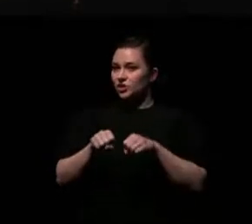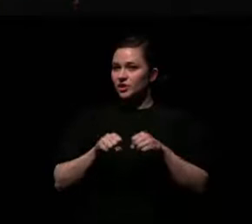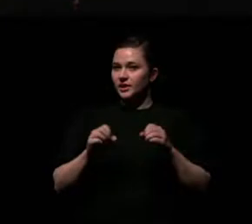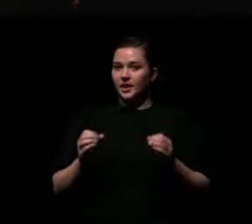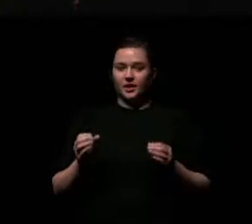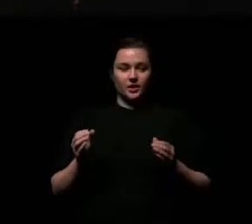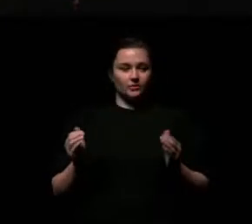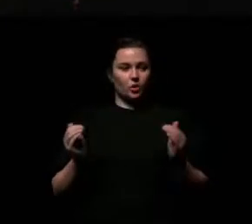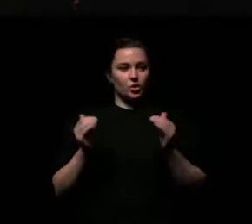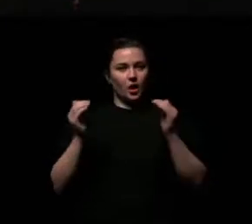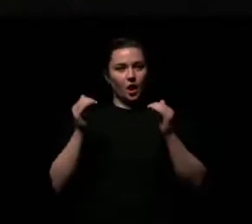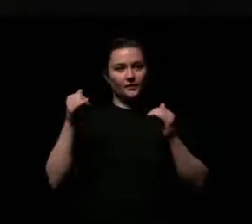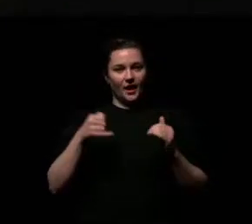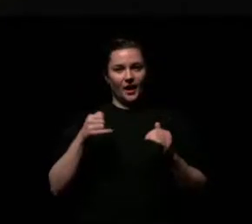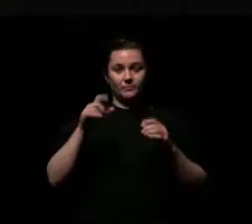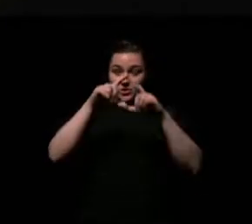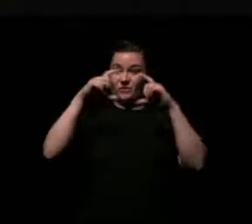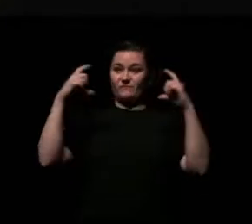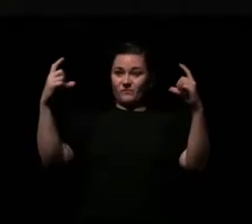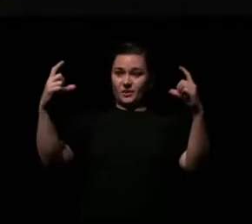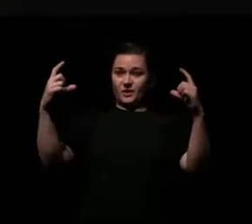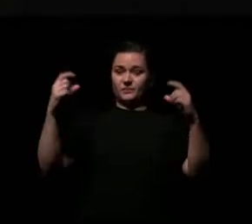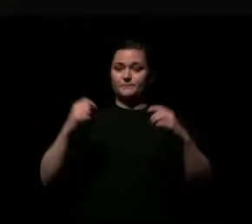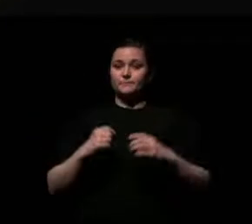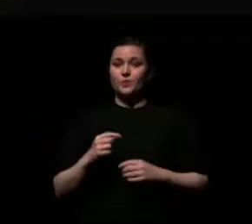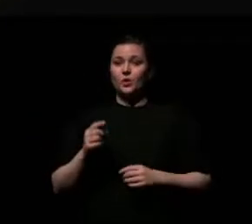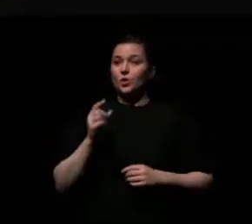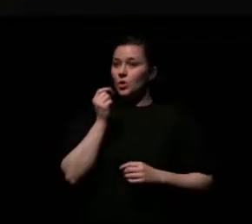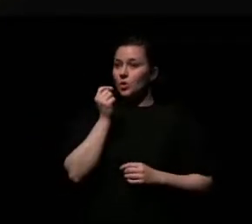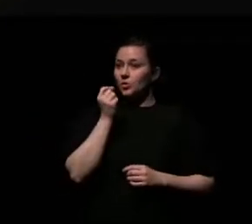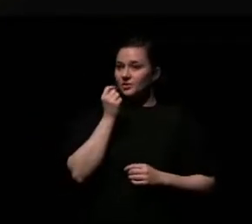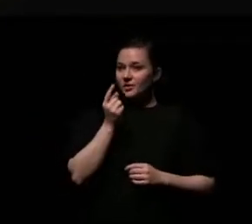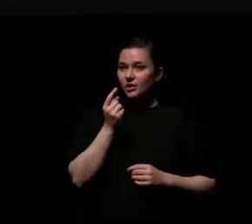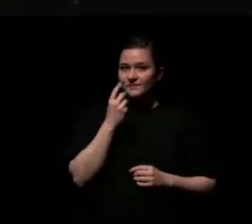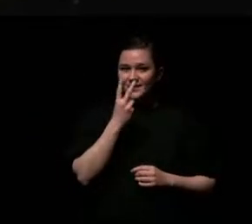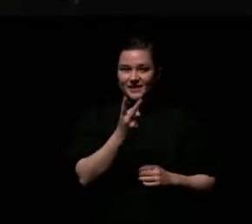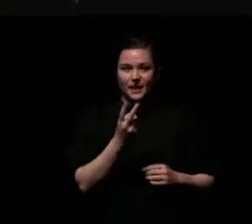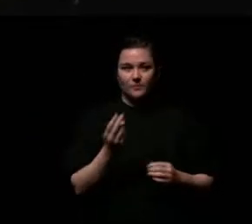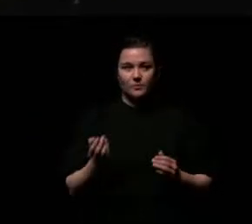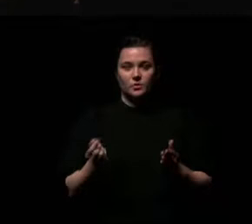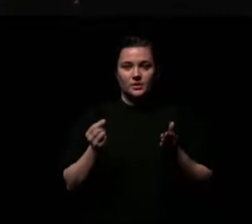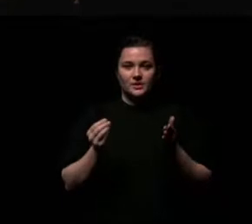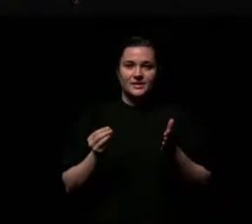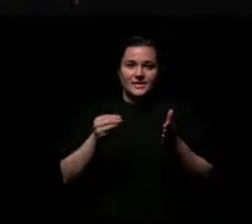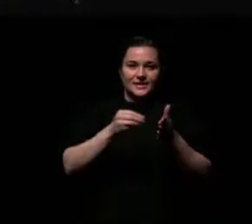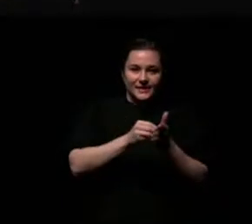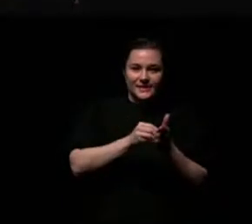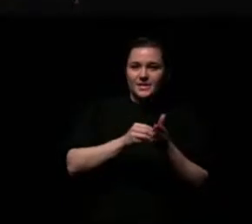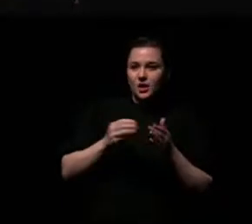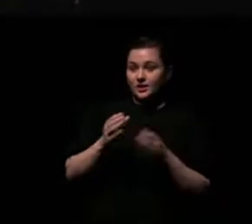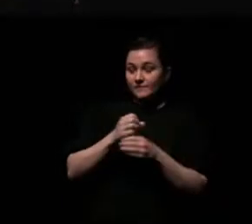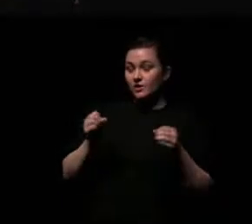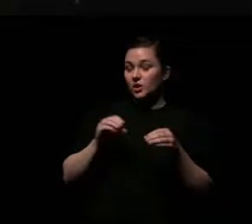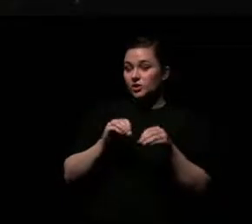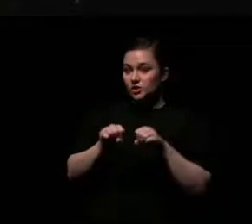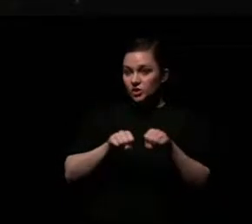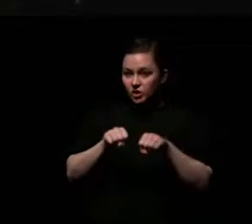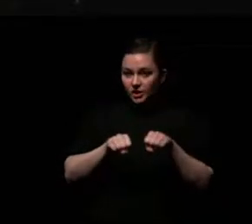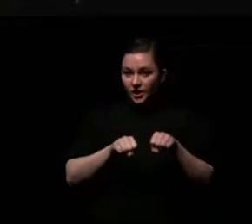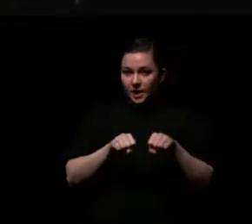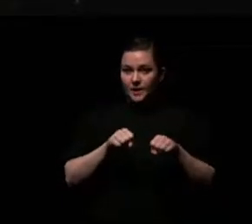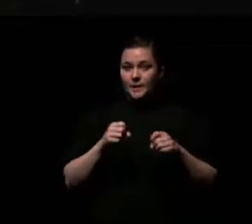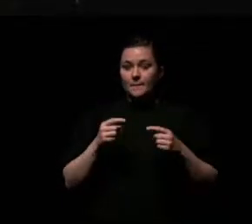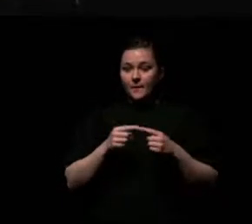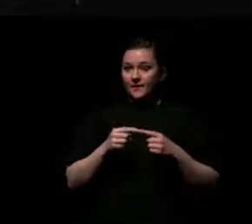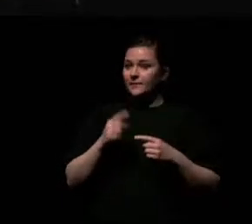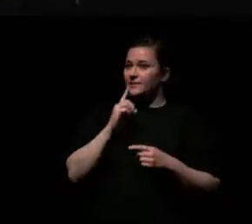altså ved valg. Vi skal snart få se innstillingen for styret, men jeg vil bare først informere om at det er mulig å stille mot